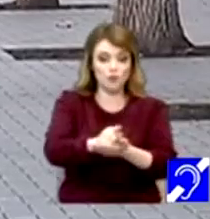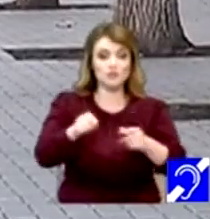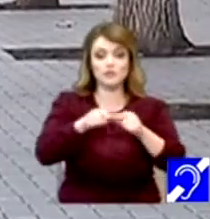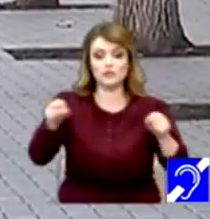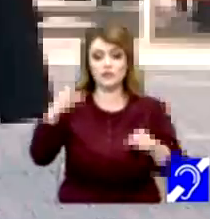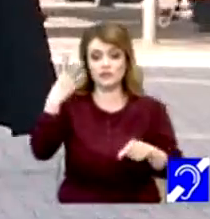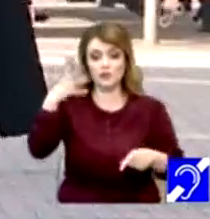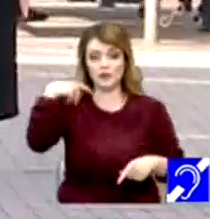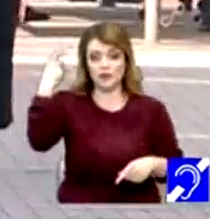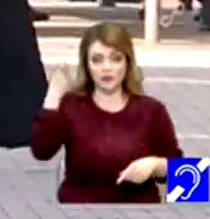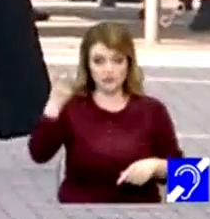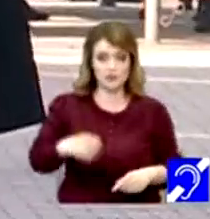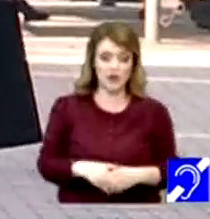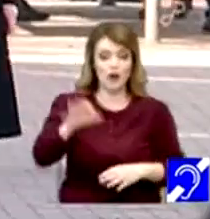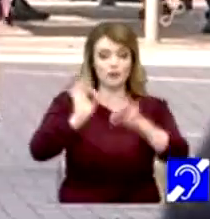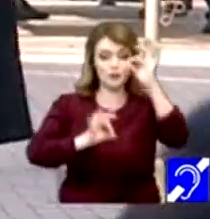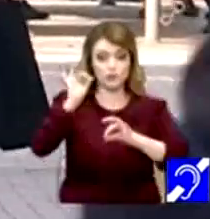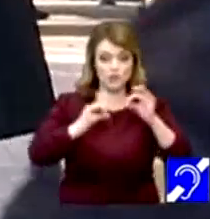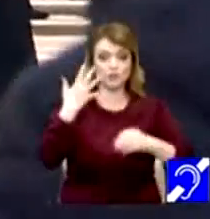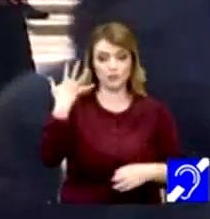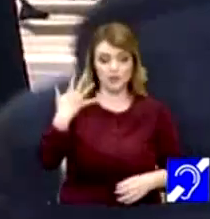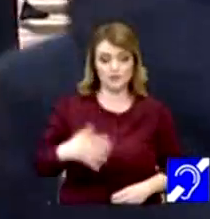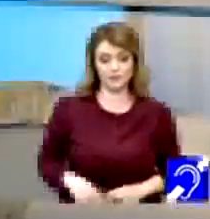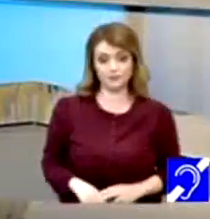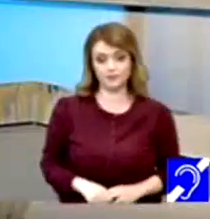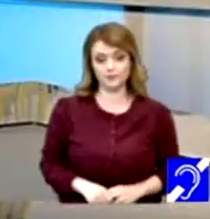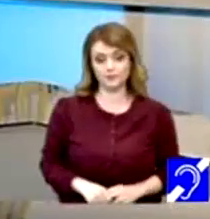de 25 de ani la o rată a dobânzii de 5%.